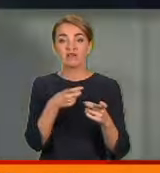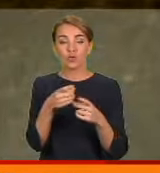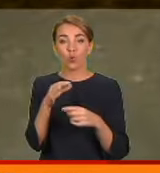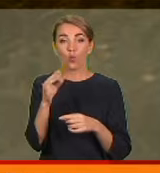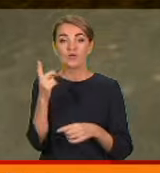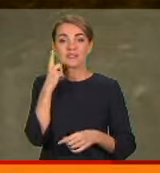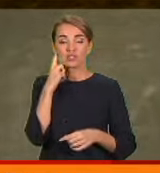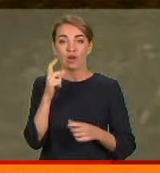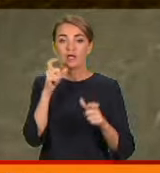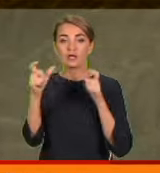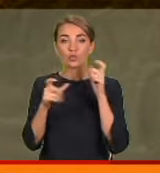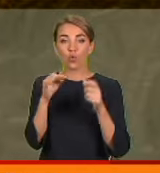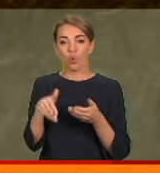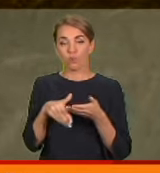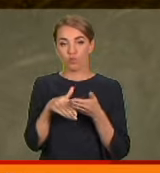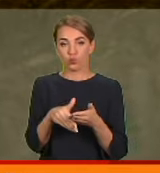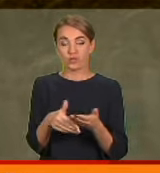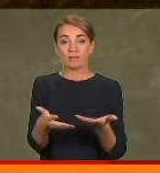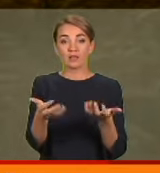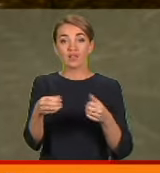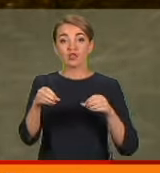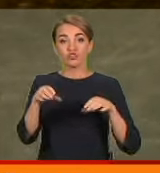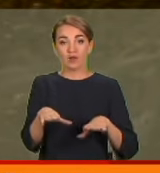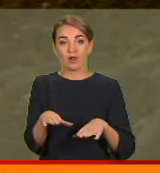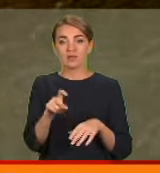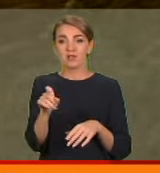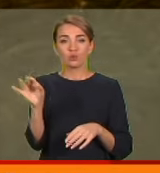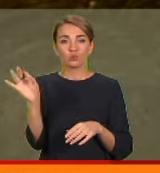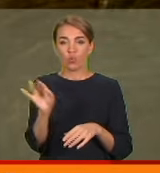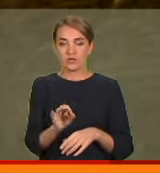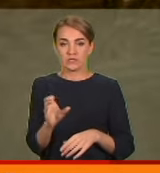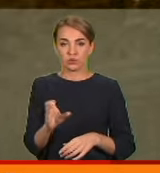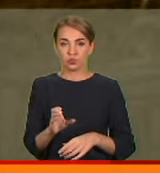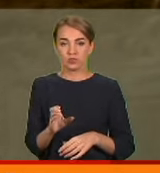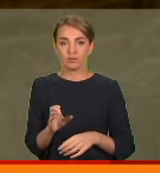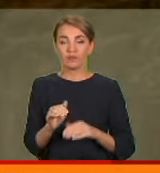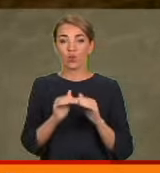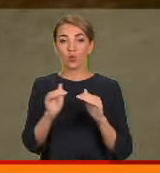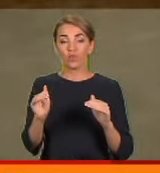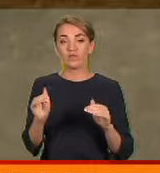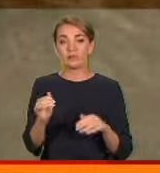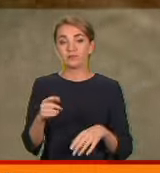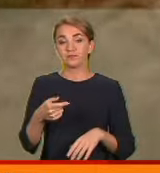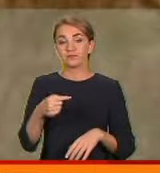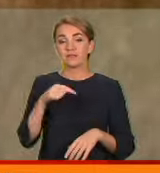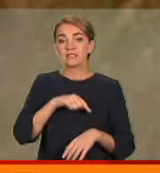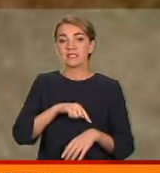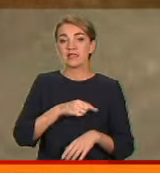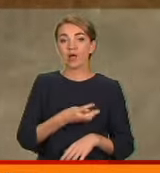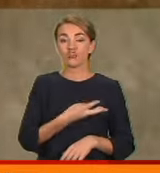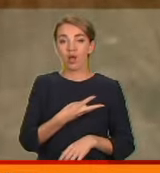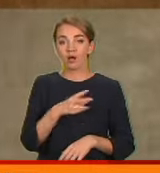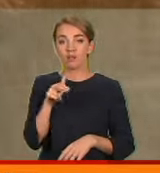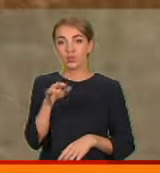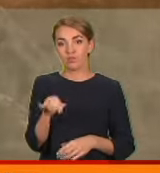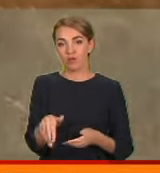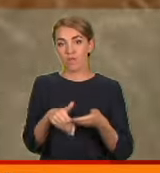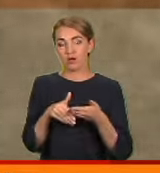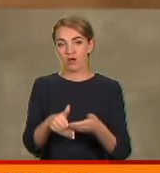помощи. Принятие решения происходило за доли секунды на уровне инстинкта, желания пойти и